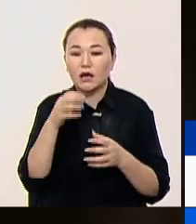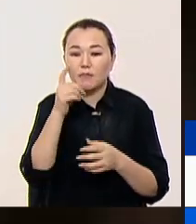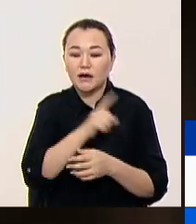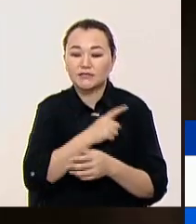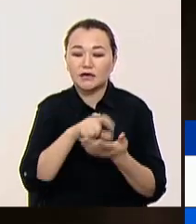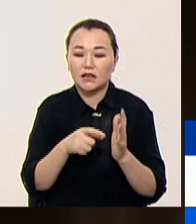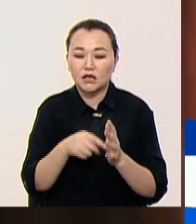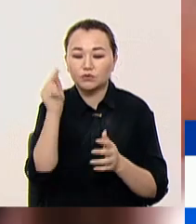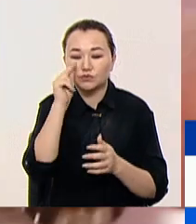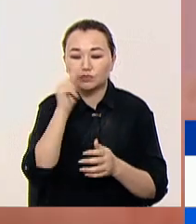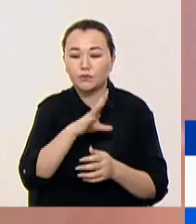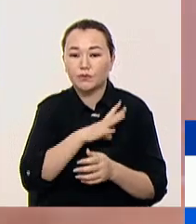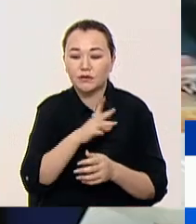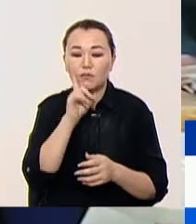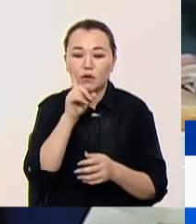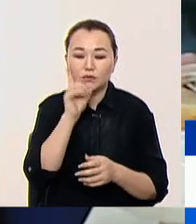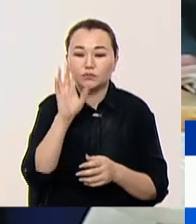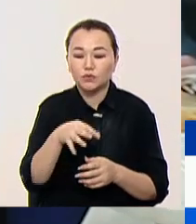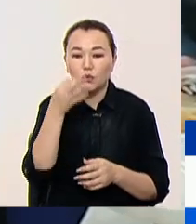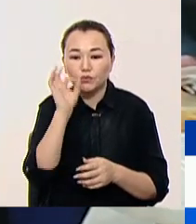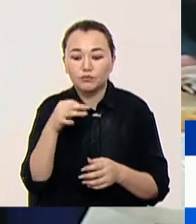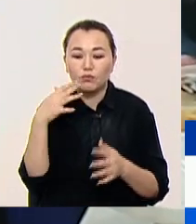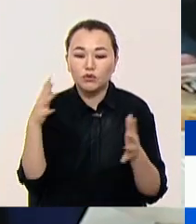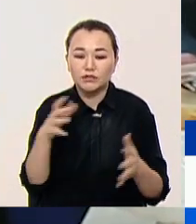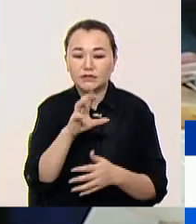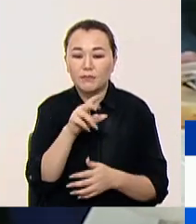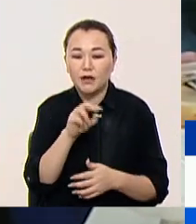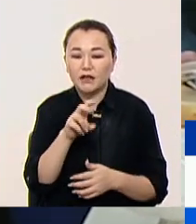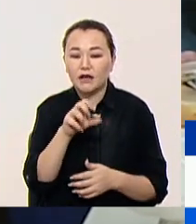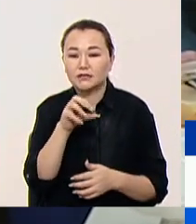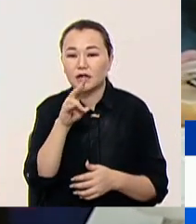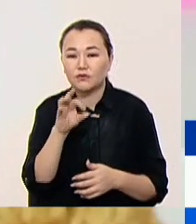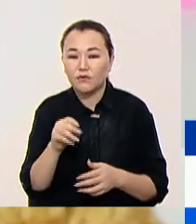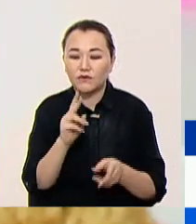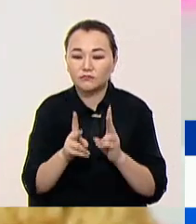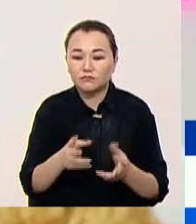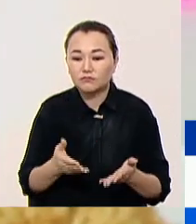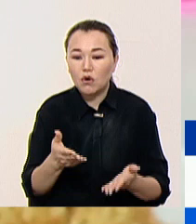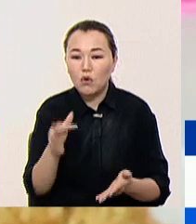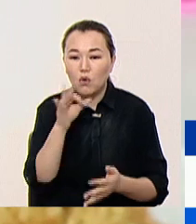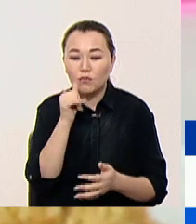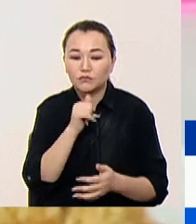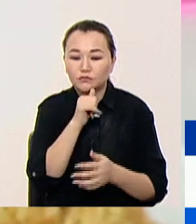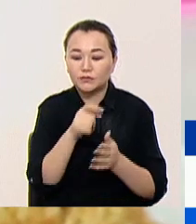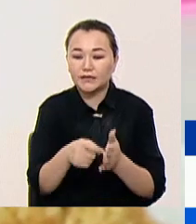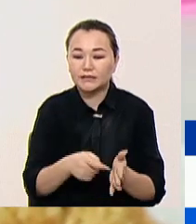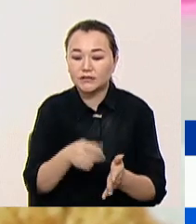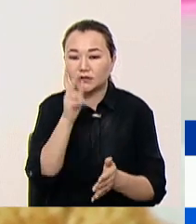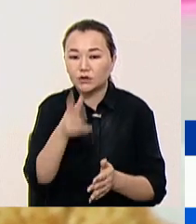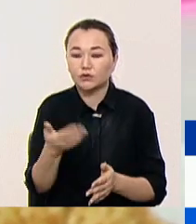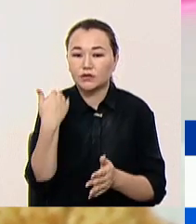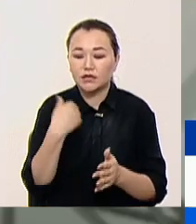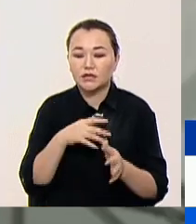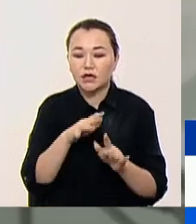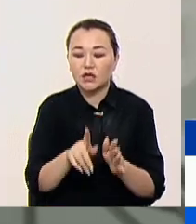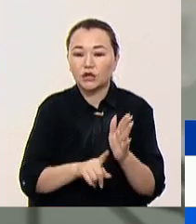сағаттарына қатысты. Іскерлік әлемде жаста болса тәжірибесі мол Самал Асанова кондитерлік өнім әзірлеудегі құпиясымен бөлісті. Ол ісін 3 жыл бұрын үйде отырып